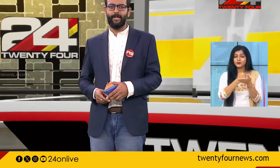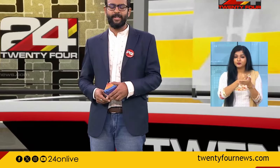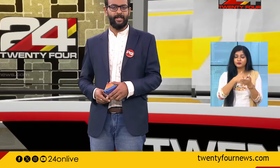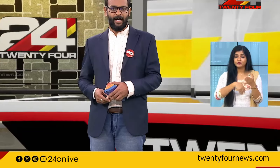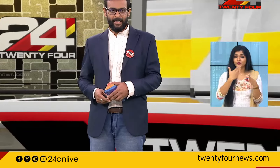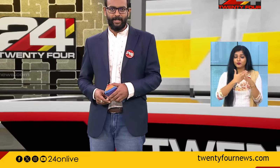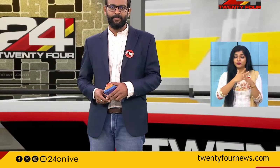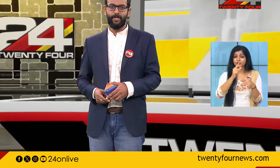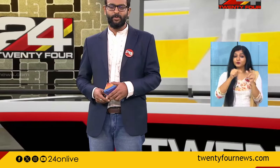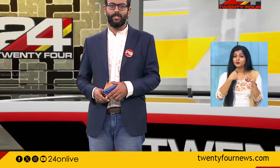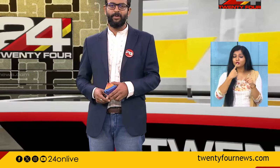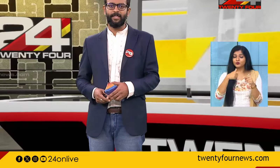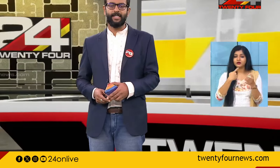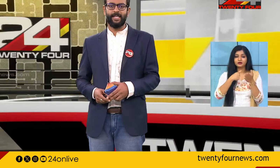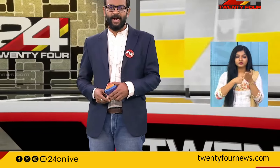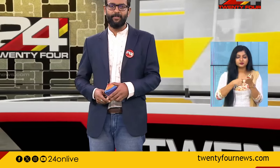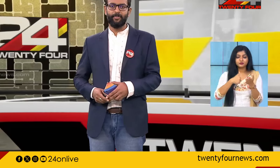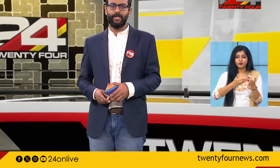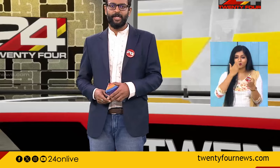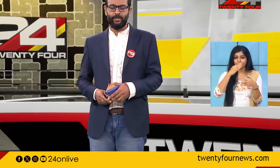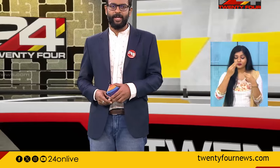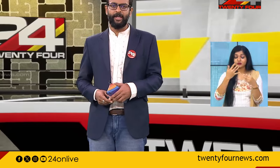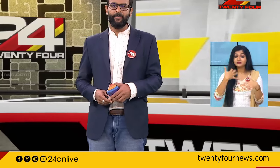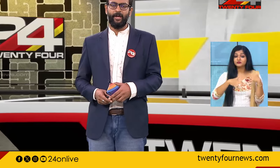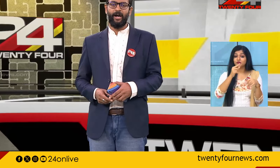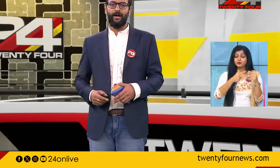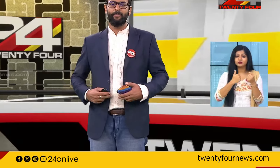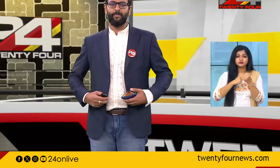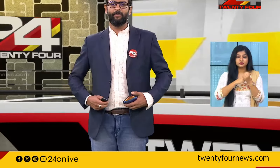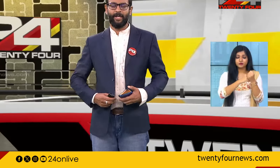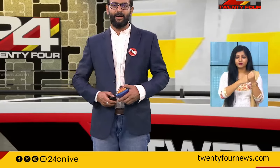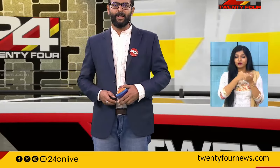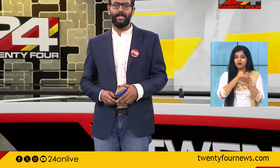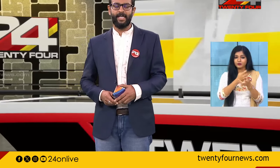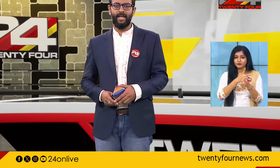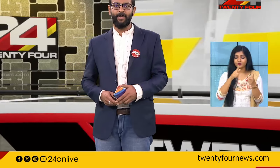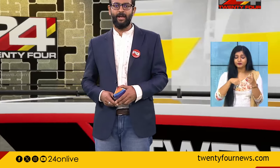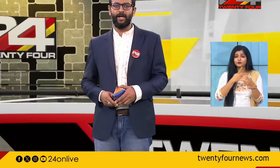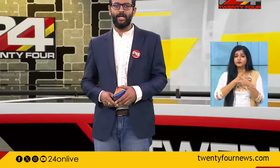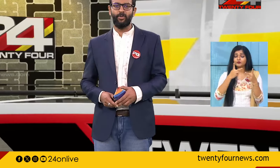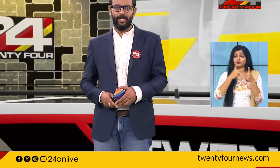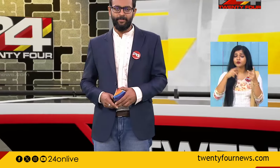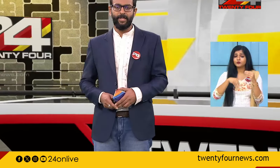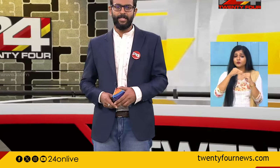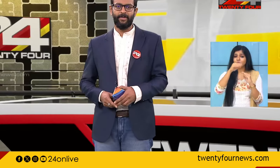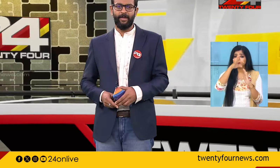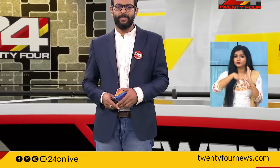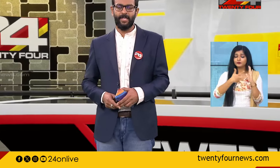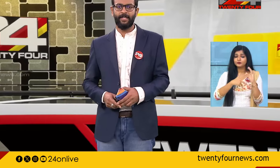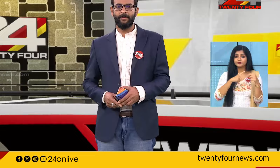ഭാഗമായവർക്ക് ആദരം ദുരന്തബാധിതർക്ക് സഹായം എന്തൊക്കെ പ്രഖ്യാപനങ്ങൾ സഹായ പ്രഖ്യാപനങ്ങൾ ഒക്കെ ഉണ്ടായി